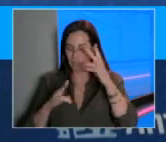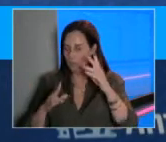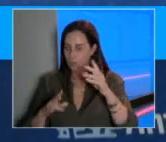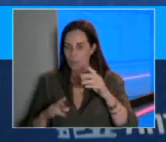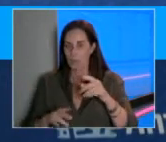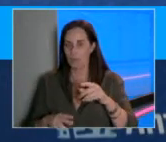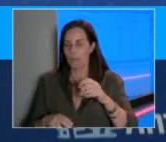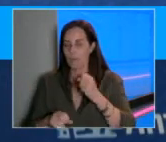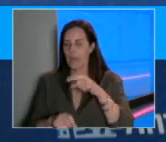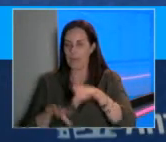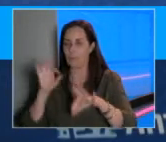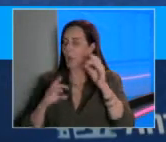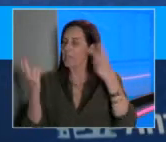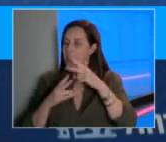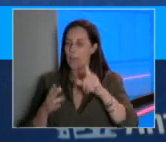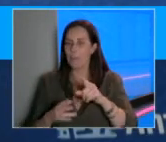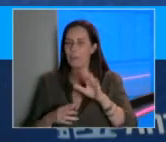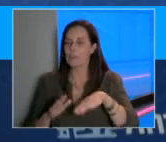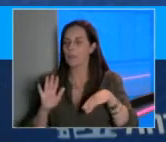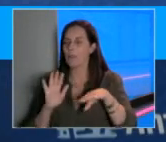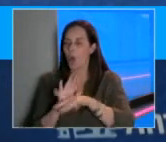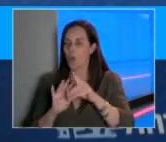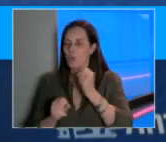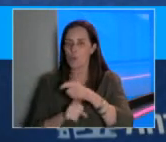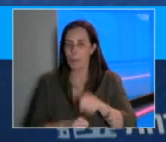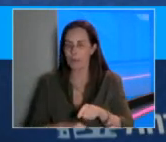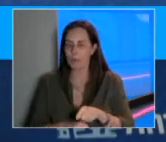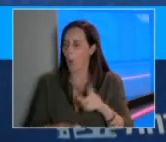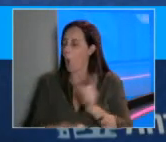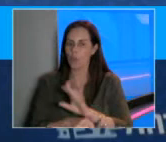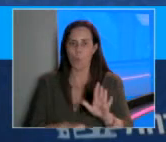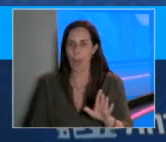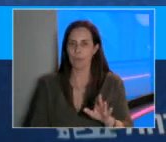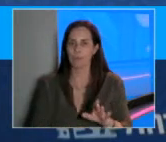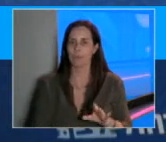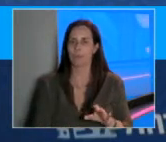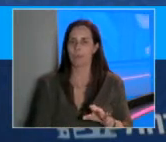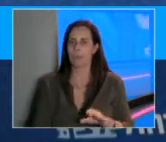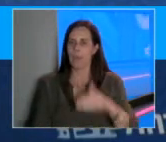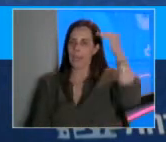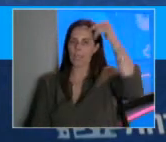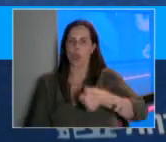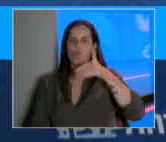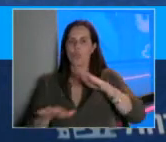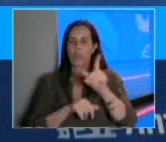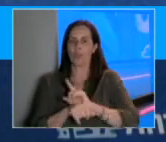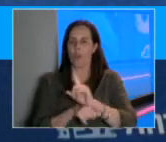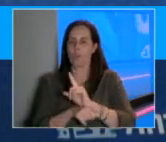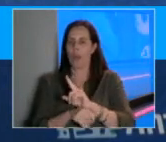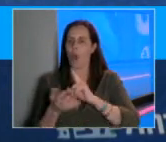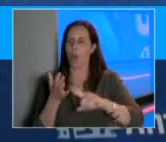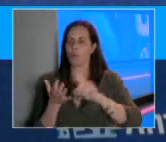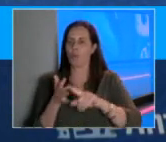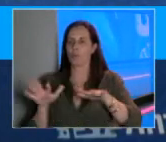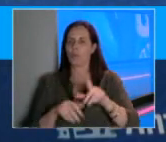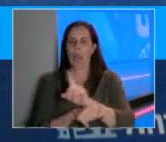לגנץ לבחירות, אז ההסכם הקואליציוני וגם החוק שהעבירו בכנסת, באופן אוטומטי, שם את גנץ כראש ממשלה לתקופת החודשים